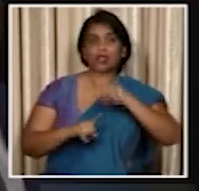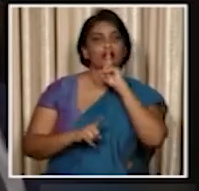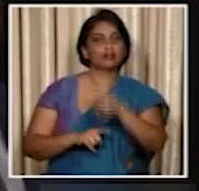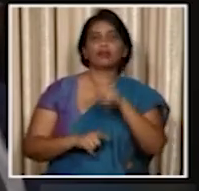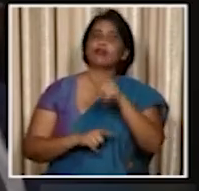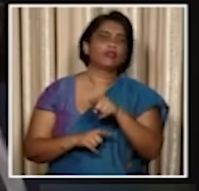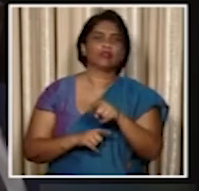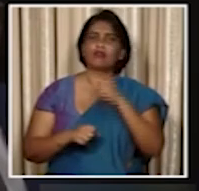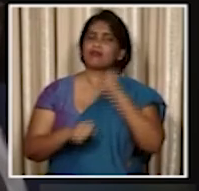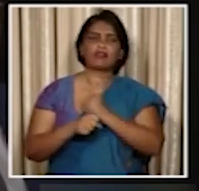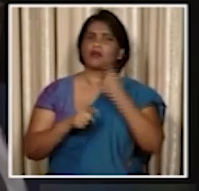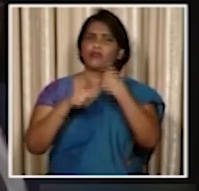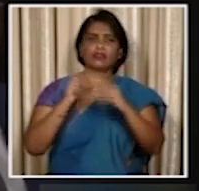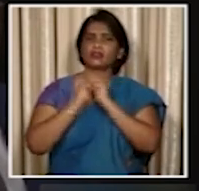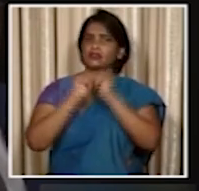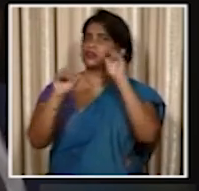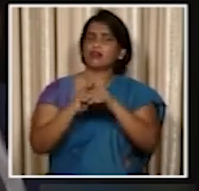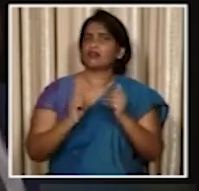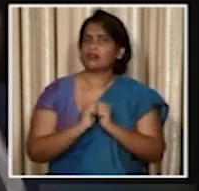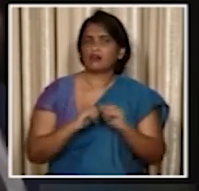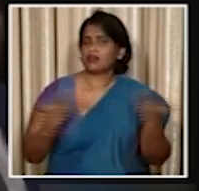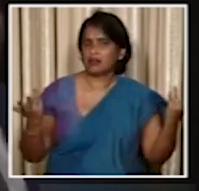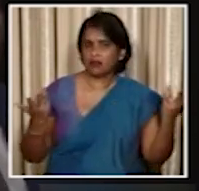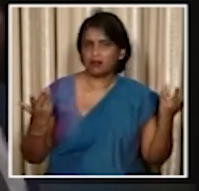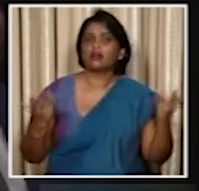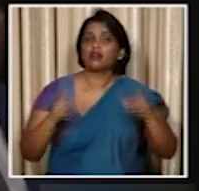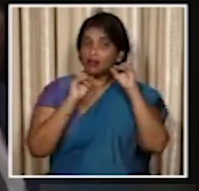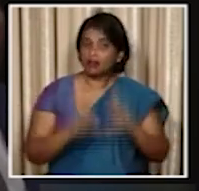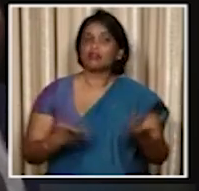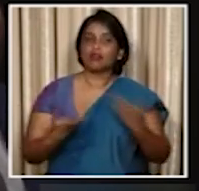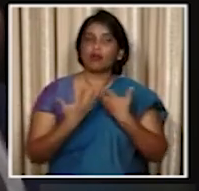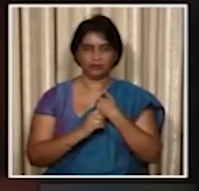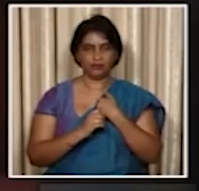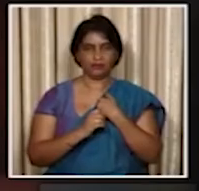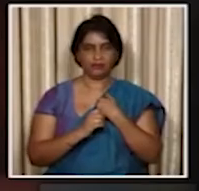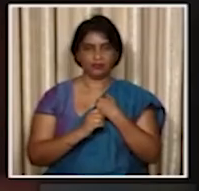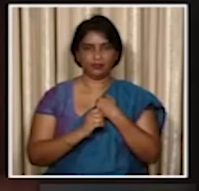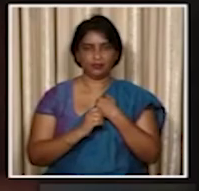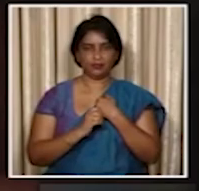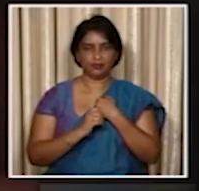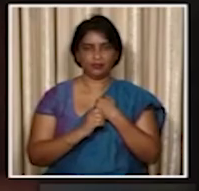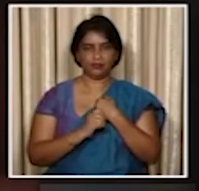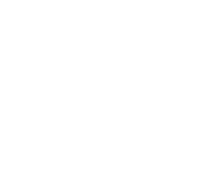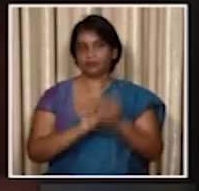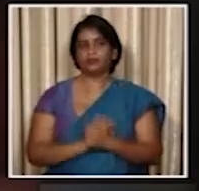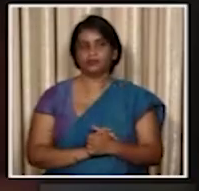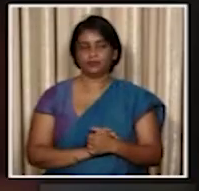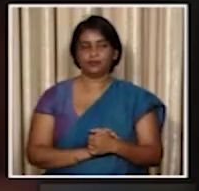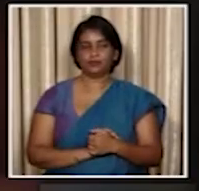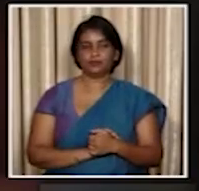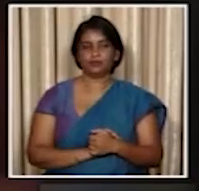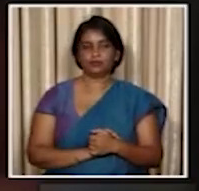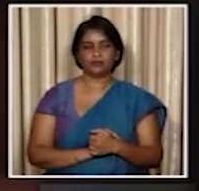එතුමා කියනවා රජයටම බඳවා ගැනීමේ අවශ්‍යතාවයක් නැහැ කියලා. මේක තමයි අපිට ගන්න ඕන වෙච්ච උත්තරේ. මට පොඩි ප්‍රකාශයක් කරන්න තියෙනවා.